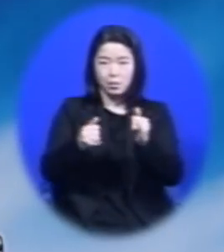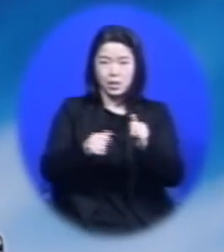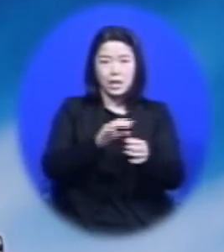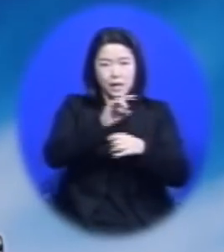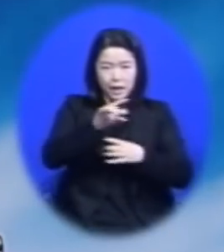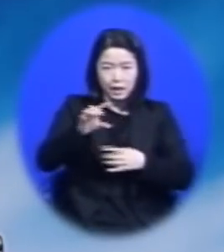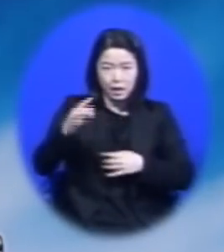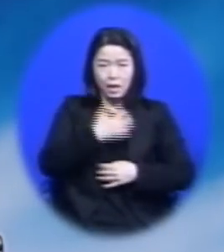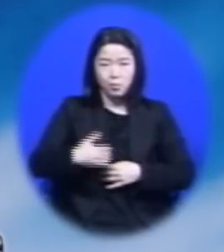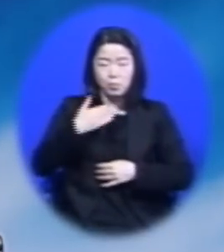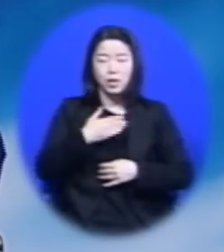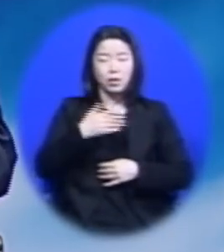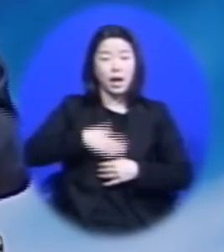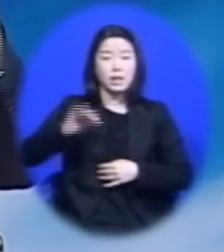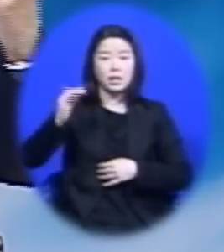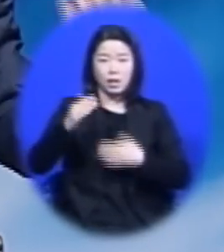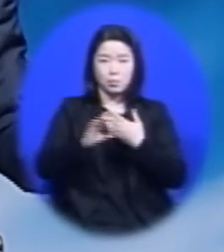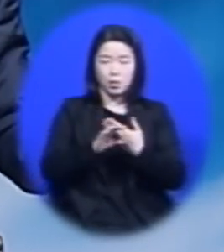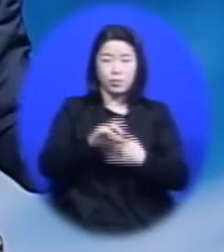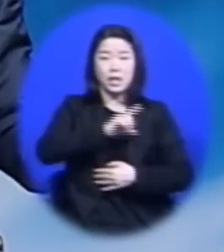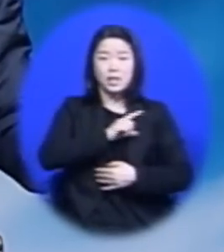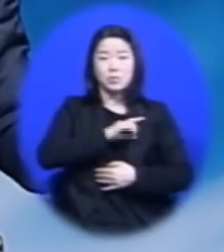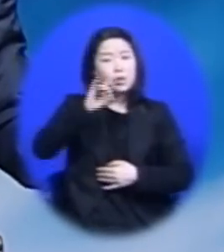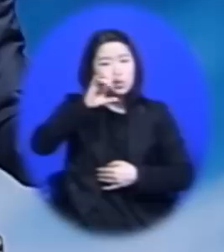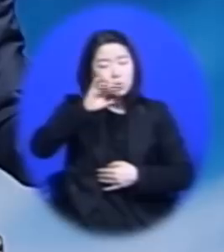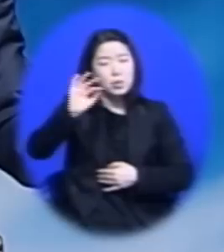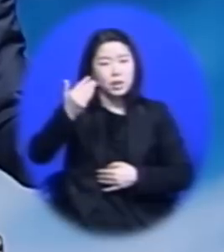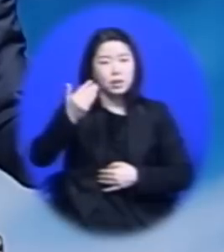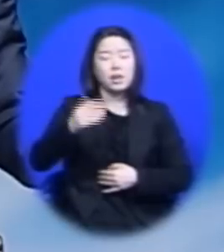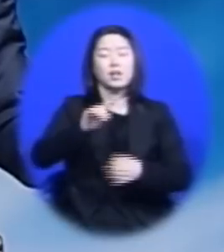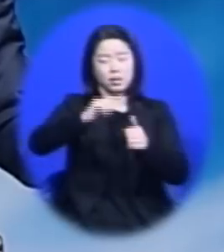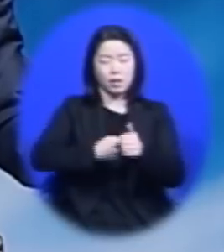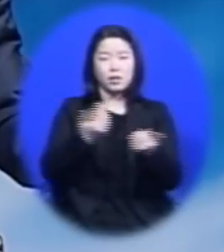만난분들이 면 이름이 궁금해지게 되는게